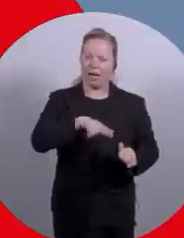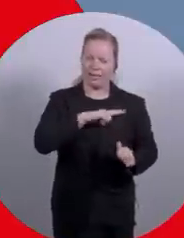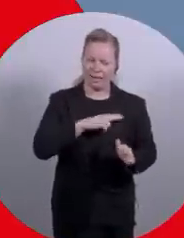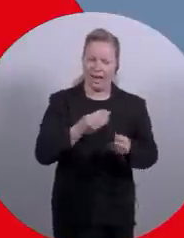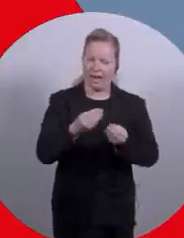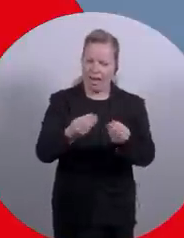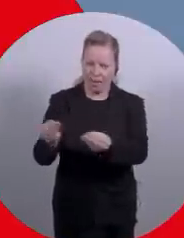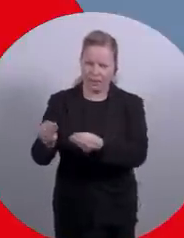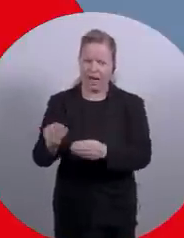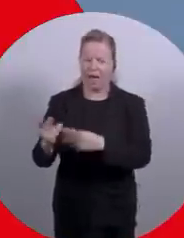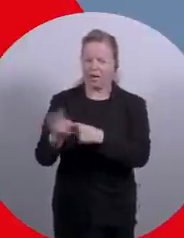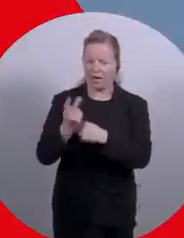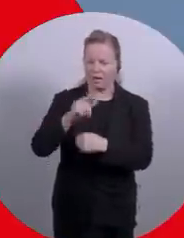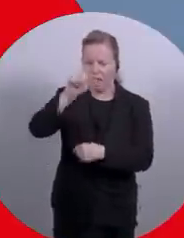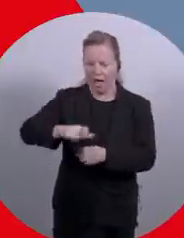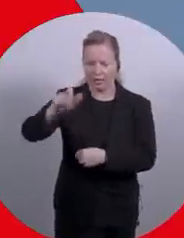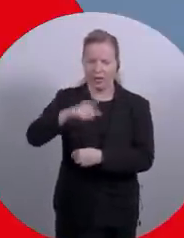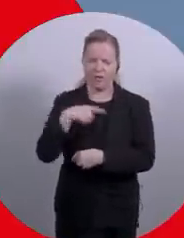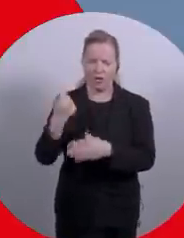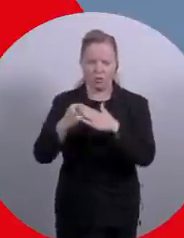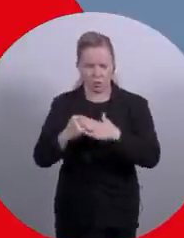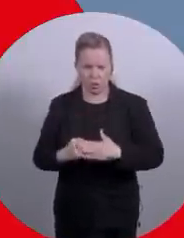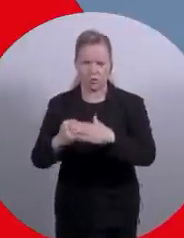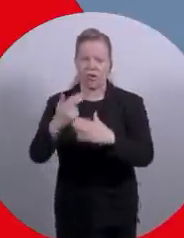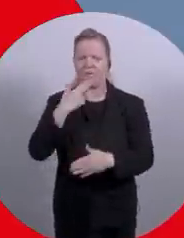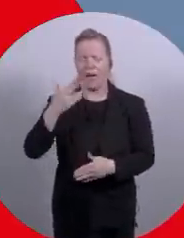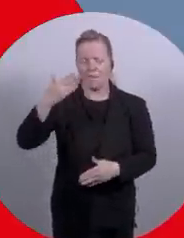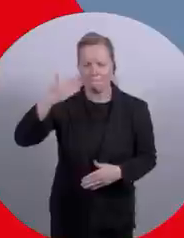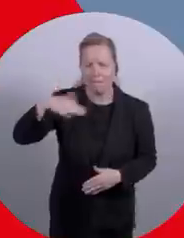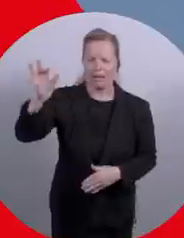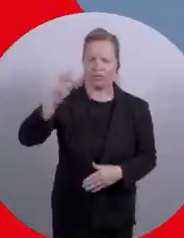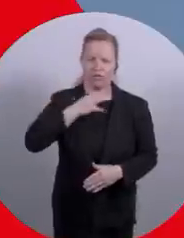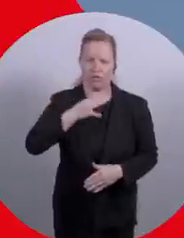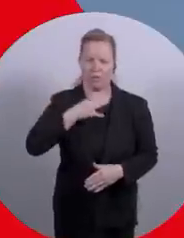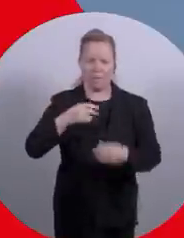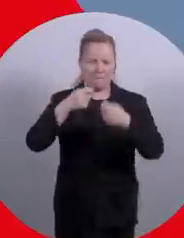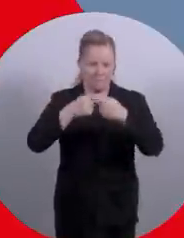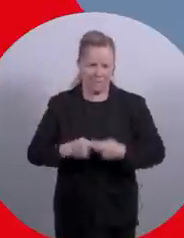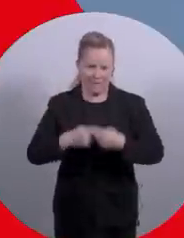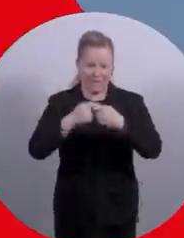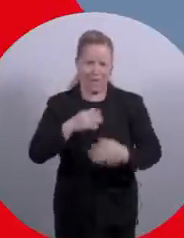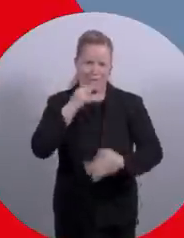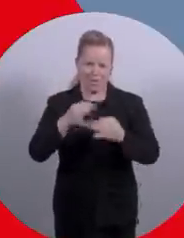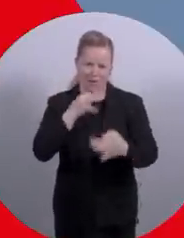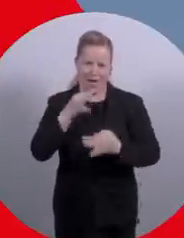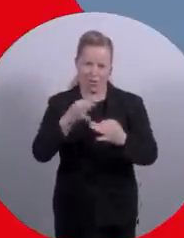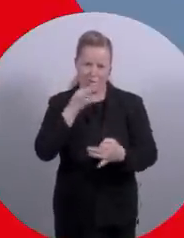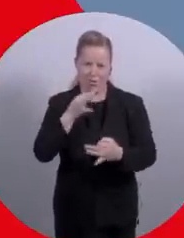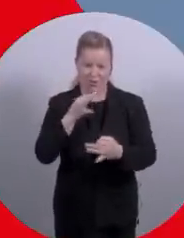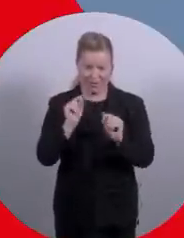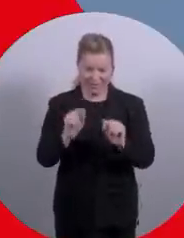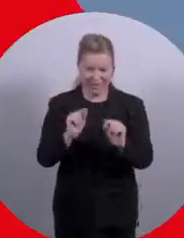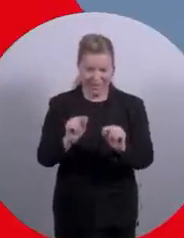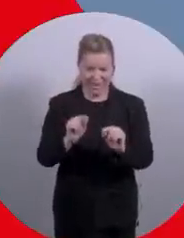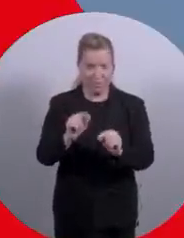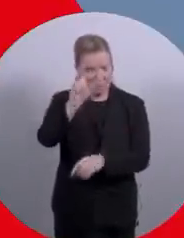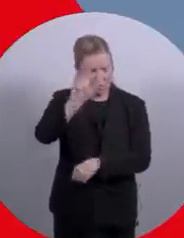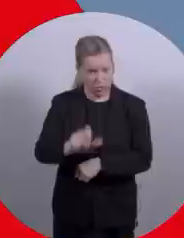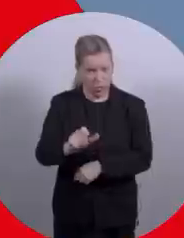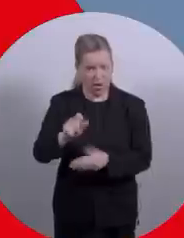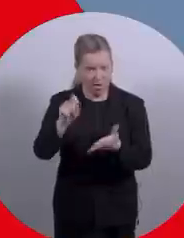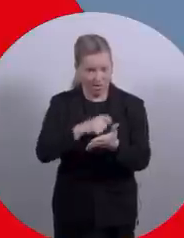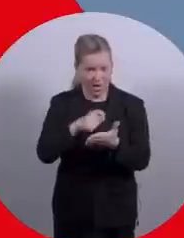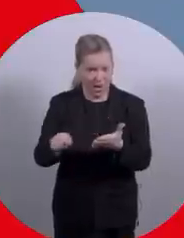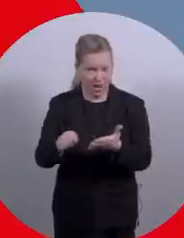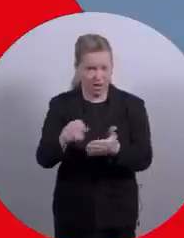den Kandidaten unterstützen der meisten Stimmen bei dieser Mitglieder befragen bekommen wird dass wir denjenigen wählen der